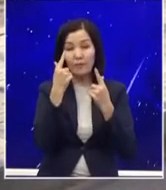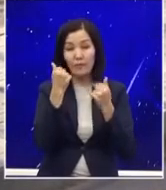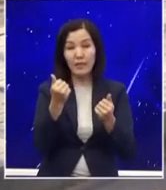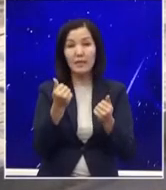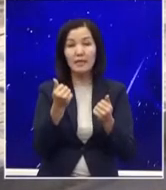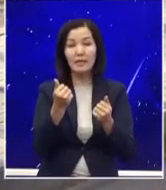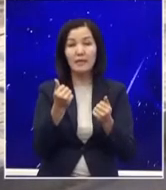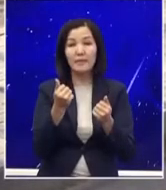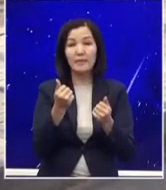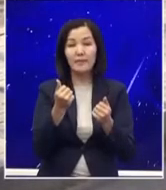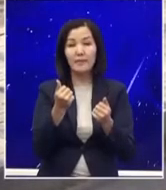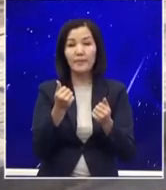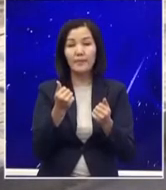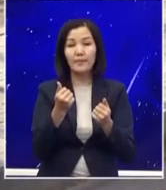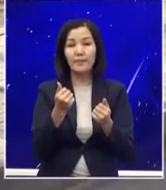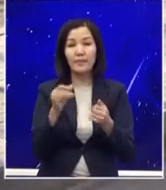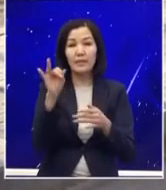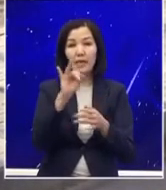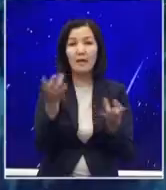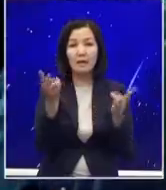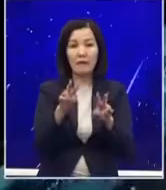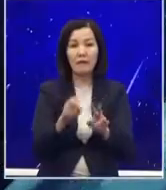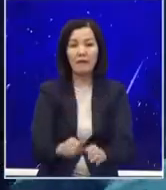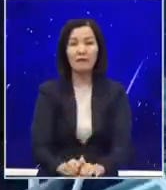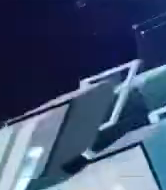бәрігілі еске алып нетеді ғой, рахмет.